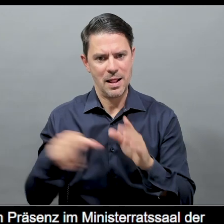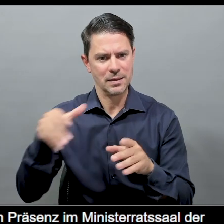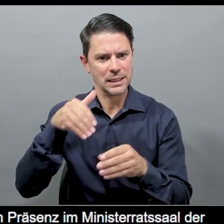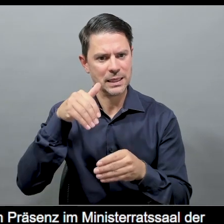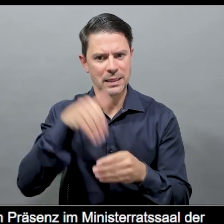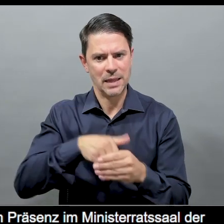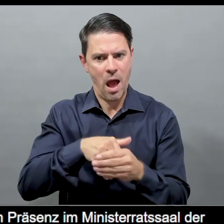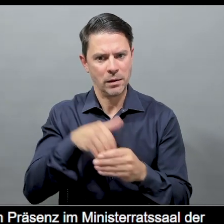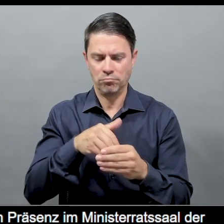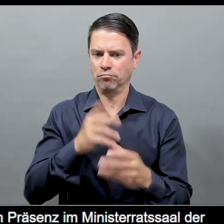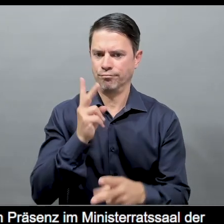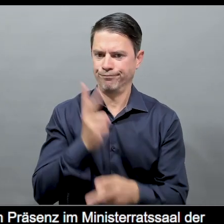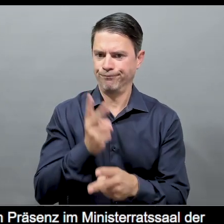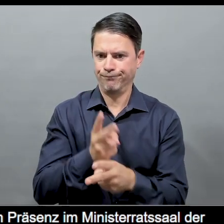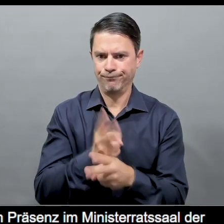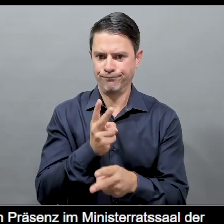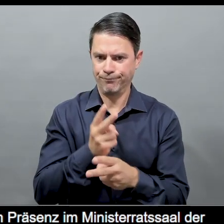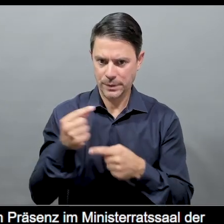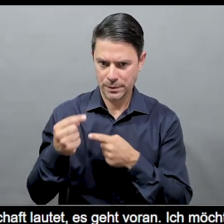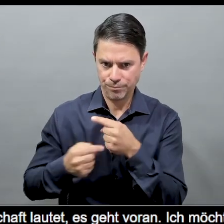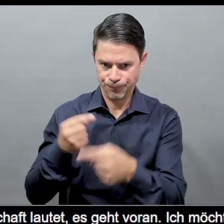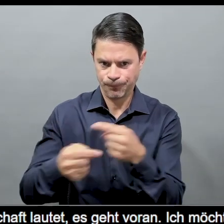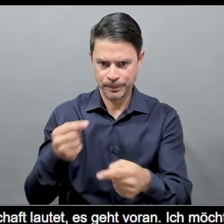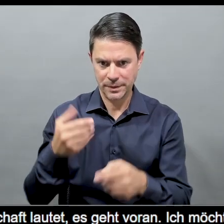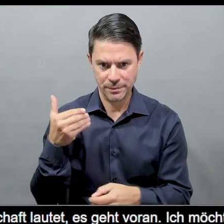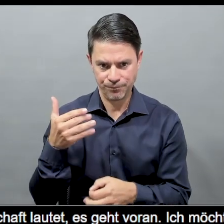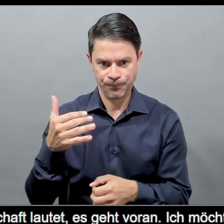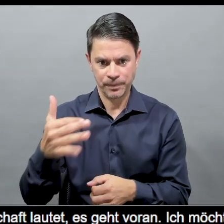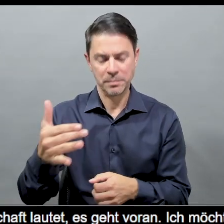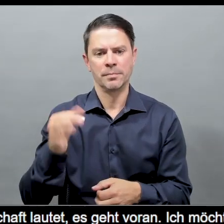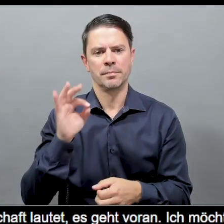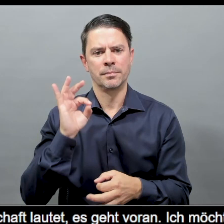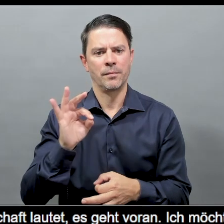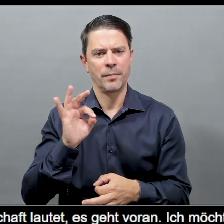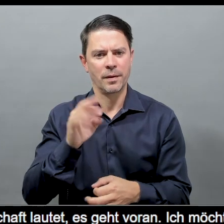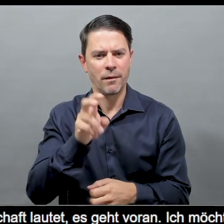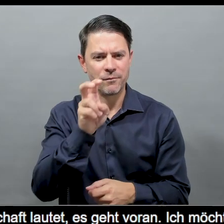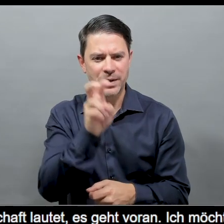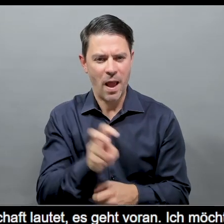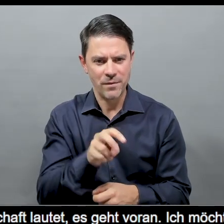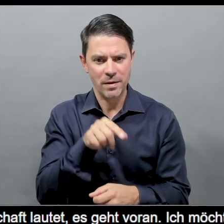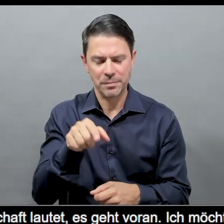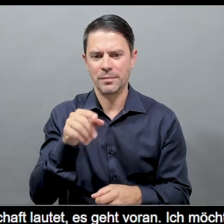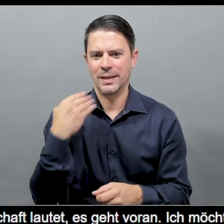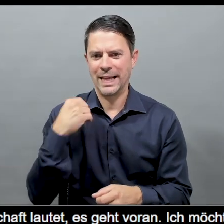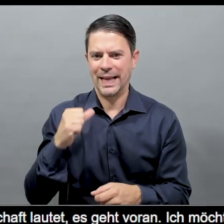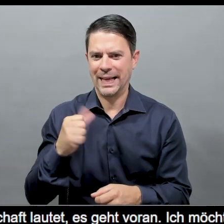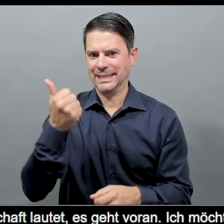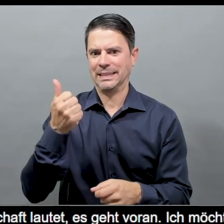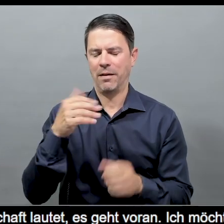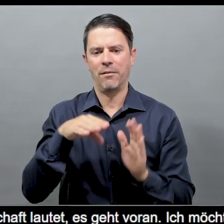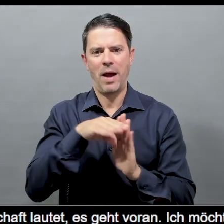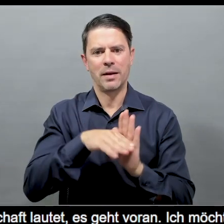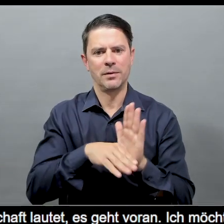zwei, drei weiteren Paragrafen der Verordnung stehen, bleiben inhaltlich unverändert. Das heißt, wir machen heute weder Verschärfungen